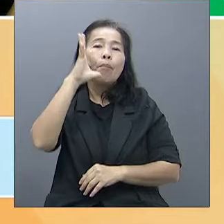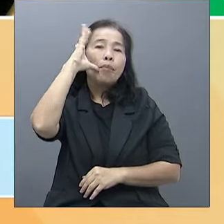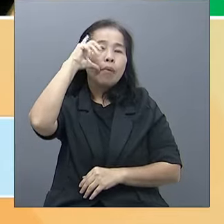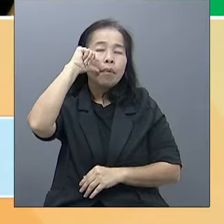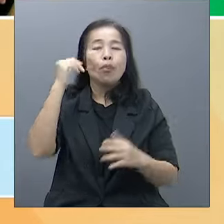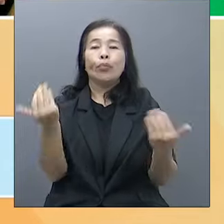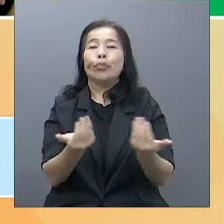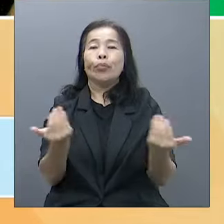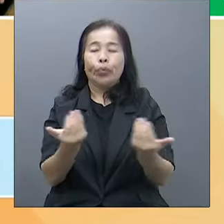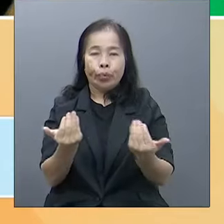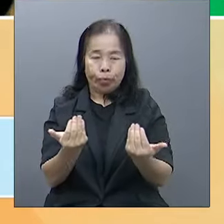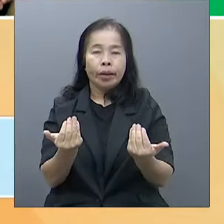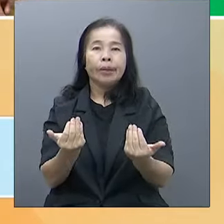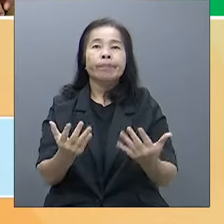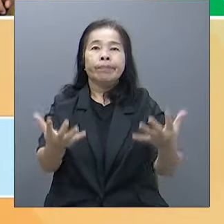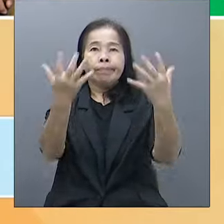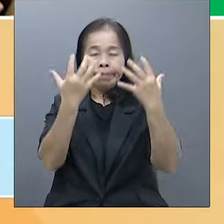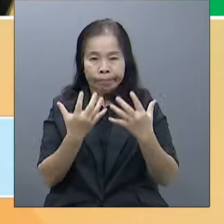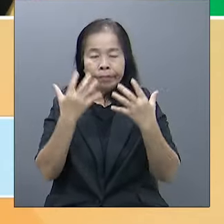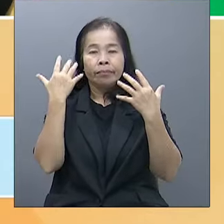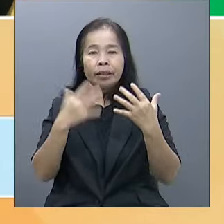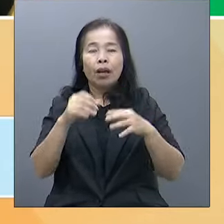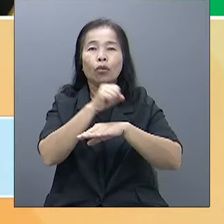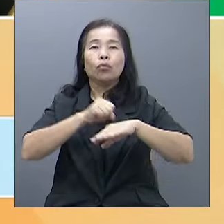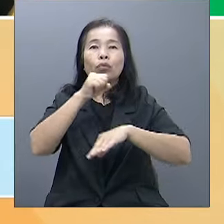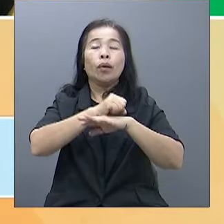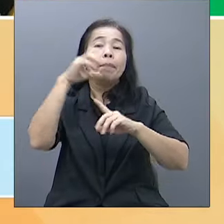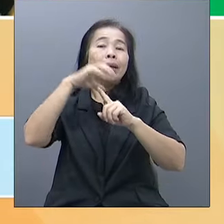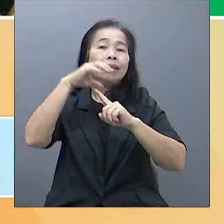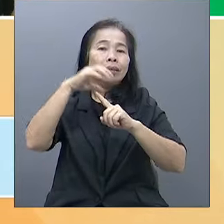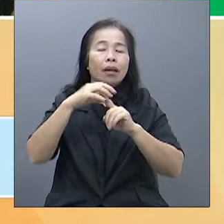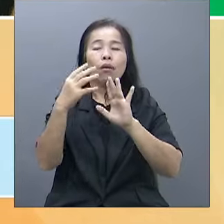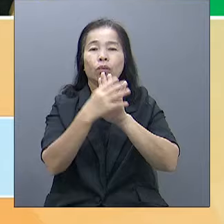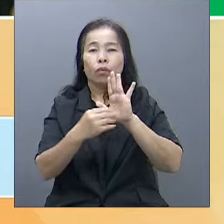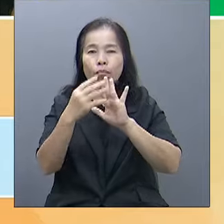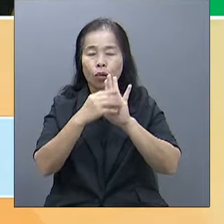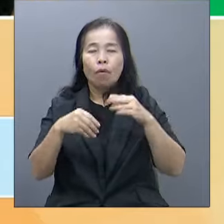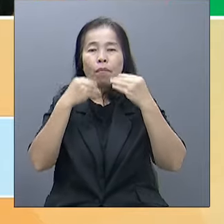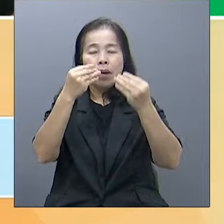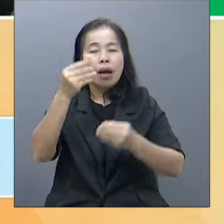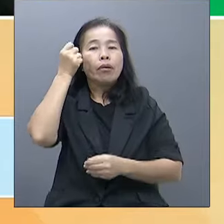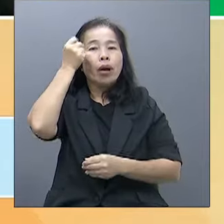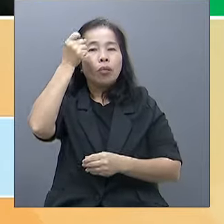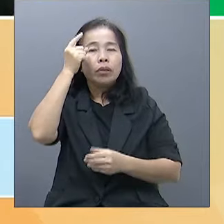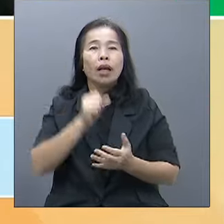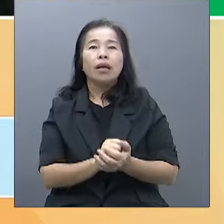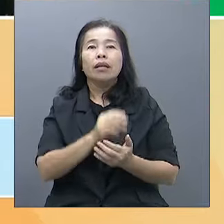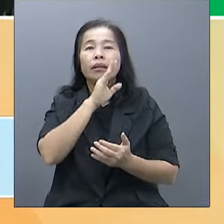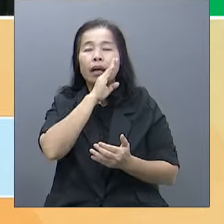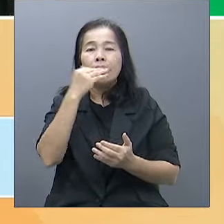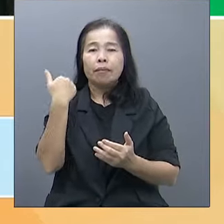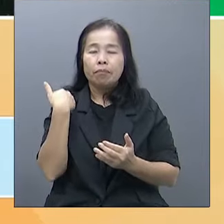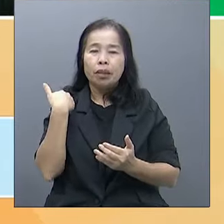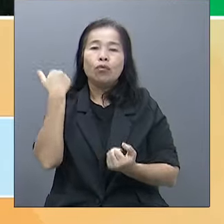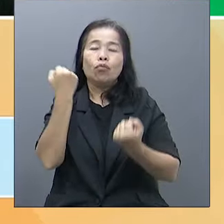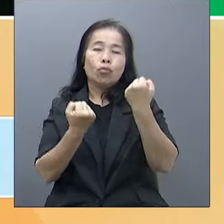ไปดูงานในที่สวนนงนุชนะฮะแล้วก็ไปอบรมสัมมนาเพื่อสร้างความใจว่าการที่เราจะฝึกเด็กนะฮ ะ มันต้องทั้งผู้